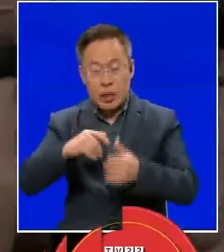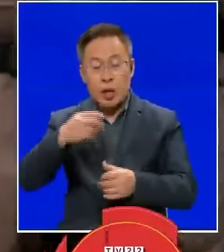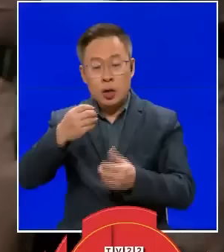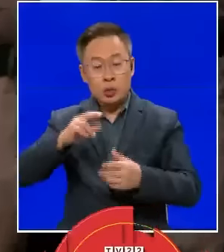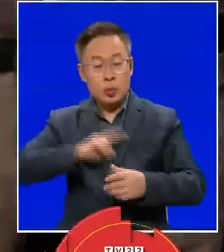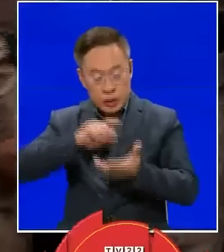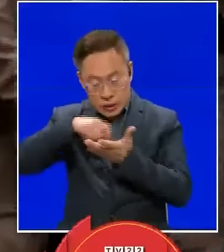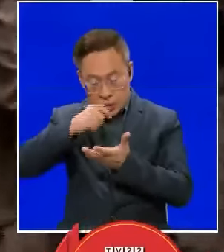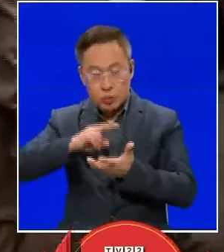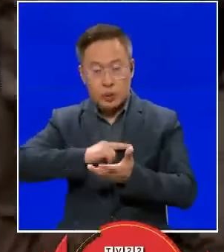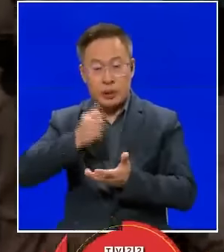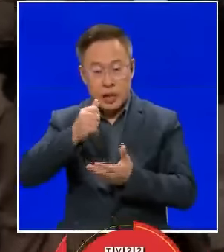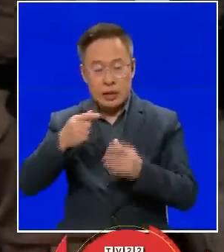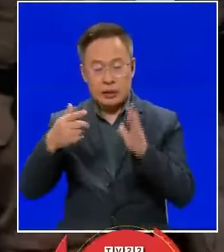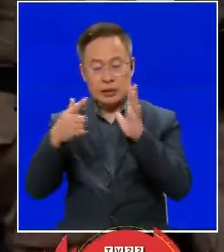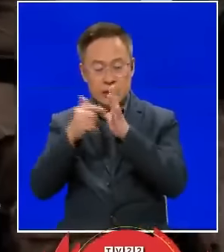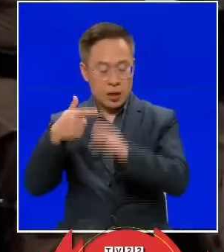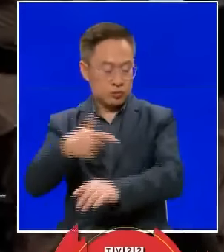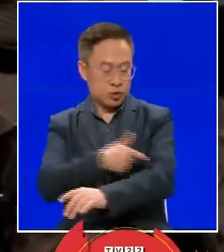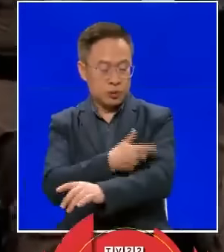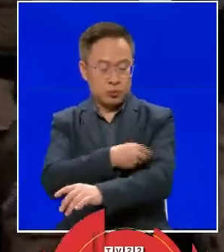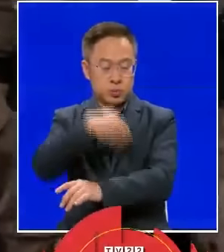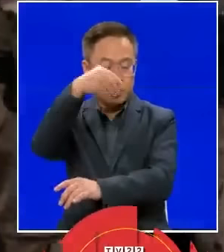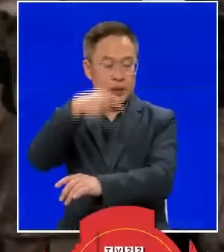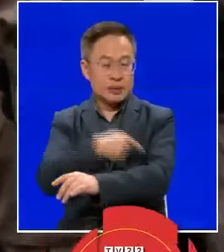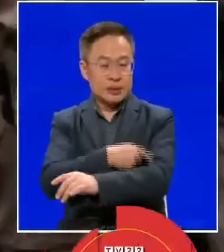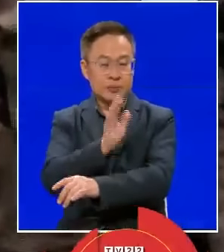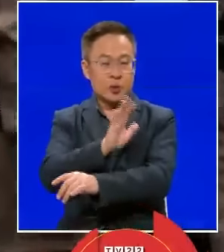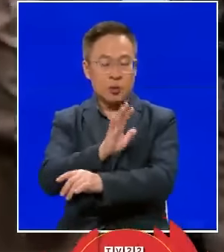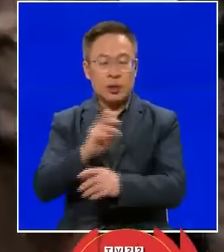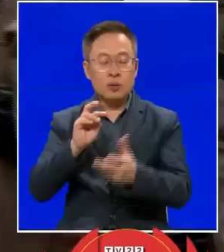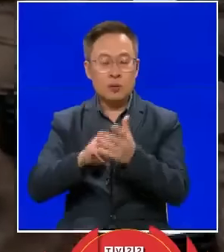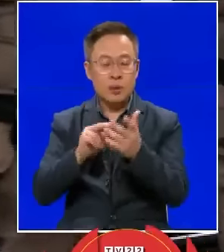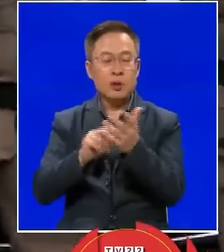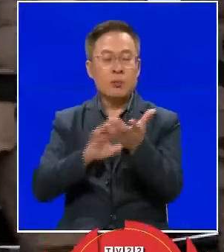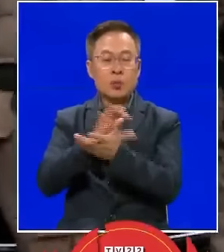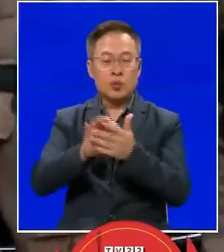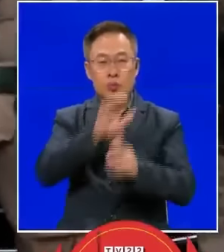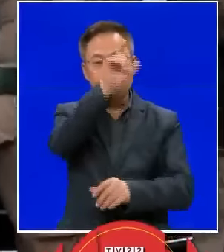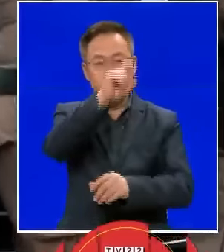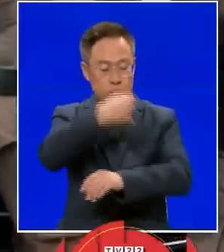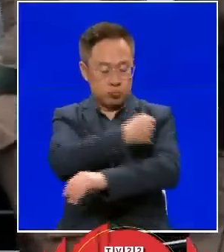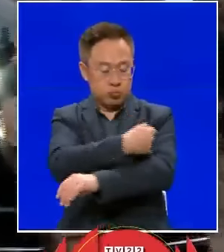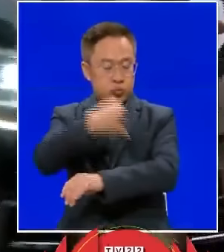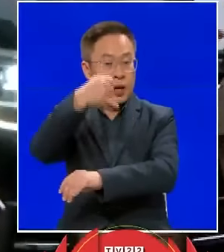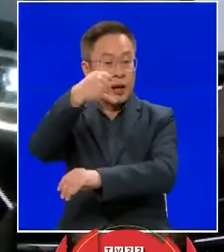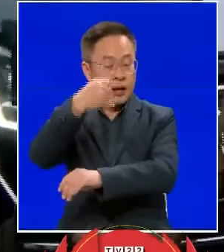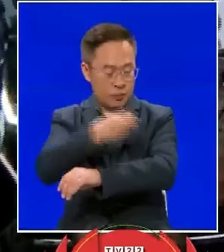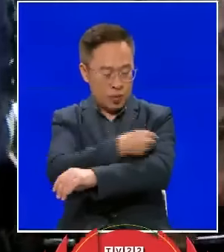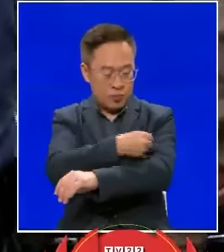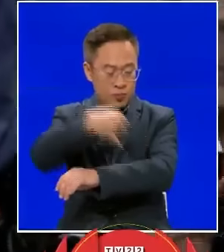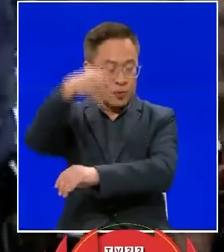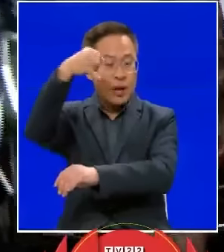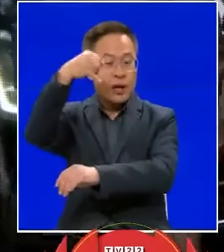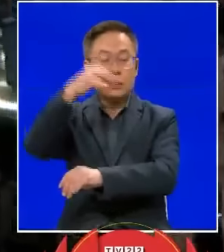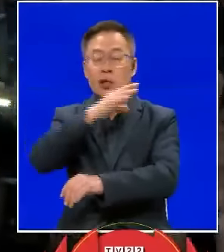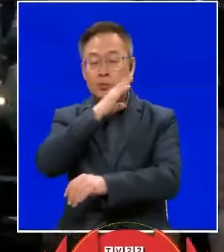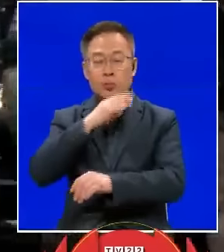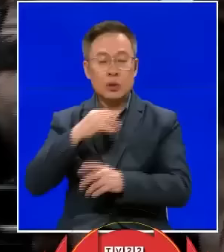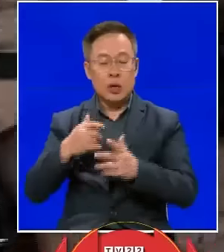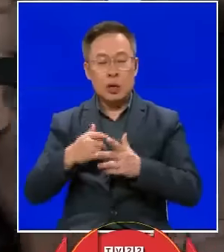ก็สามารถกินเองได้ถ้าจะให้กินเนี่ยนะคะก็จะให้ทางทางน้ำเกลือทางหลอดเลือดปกติจะให้ในภาวะที่เสียน้ำอย่าง